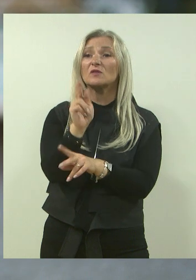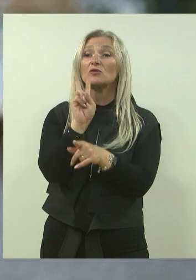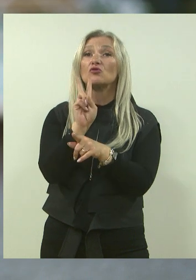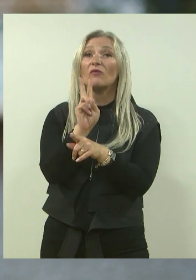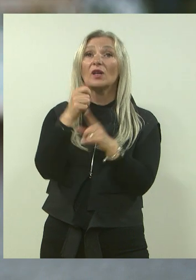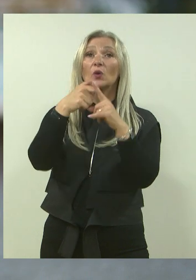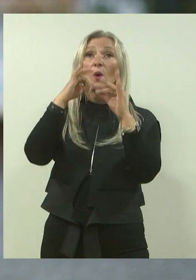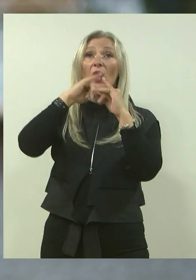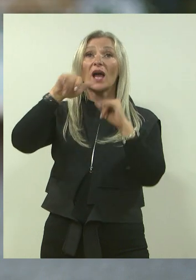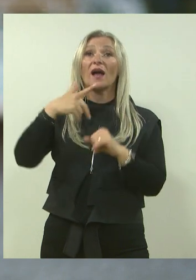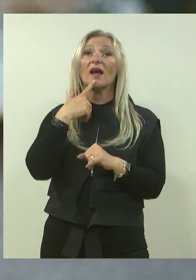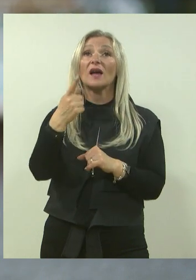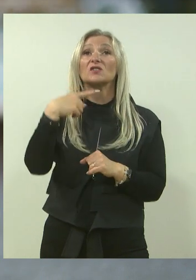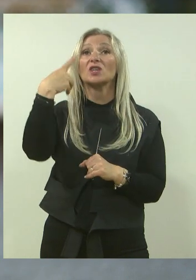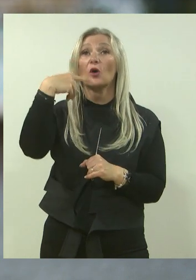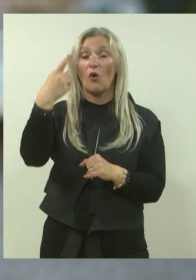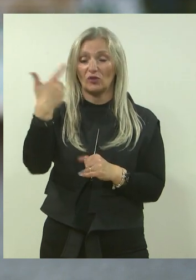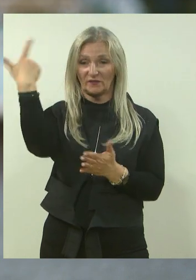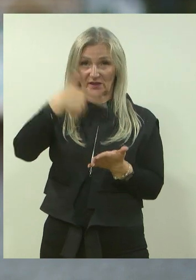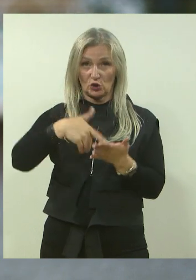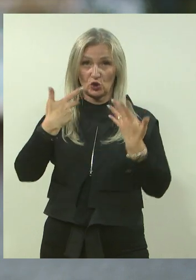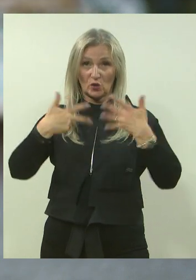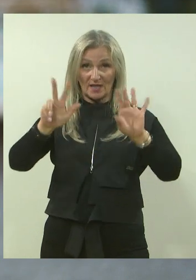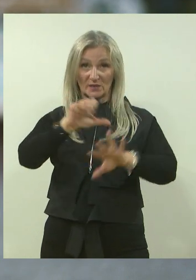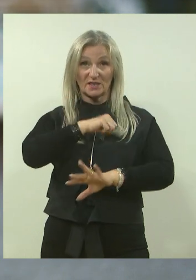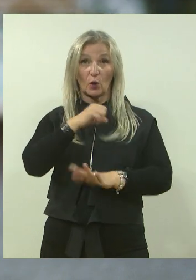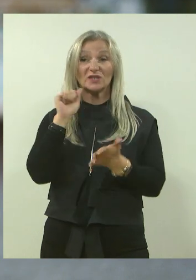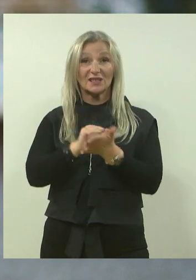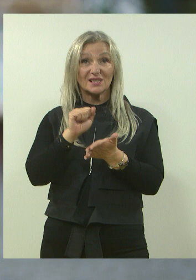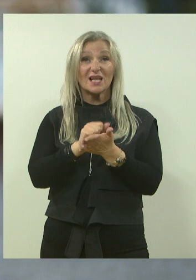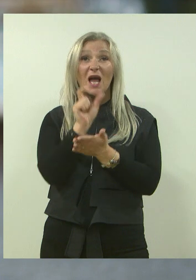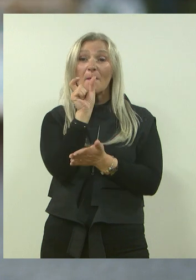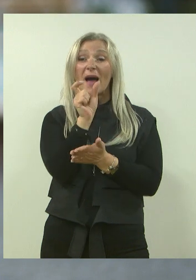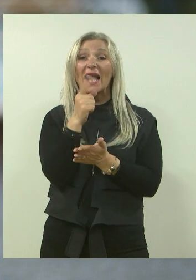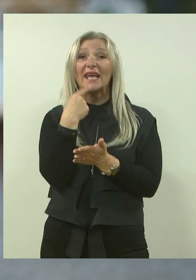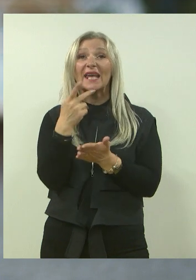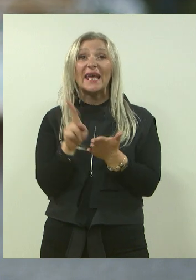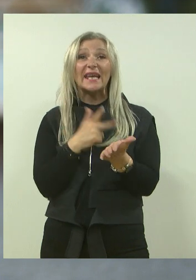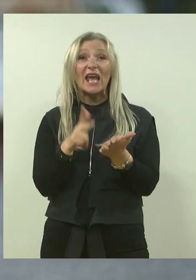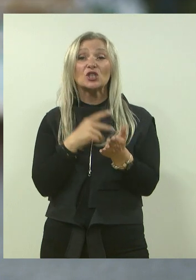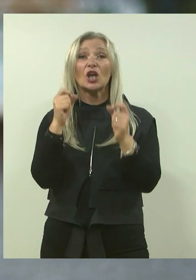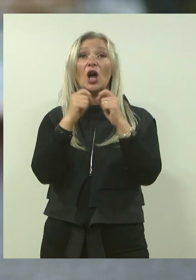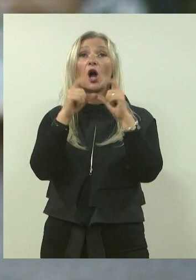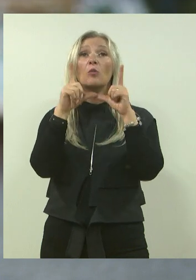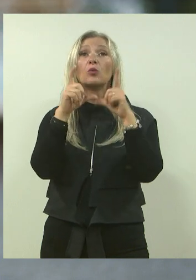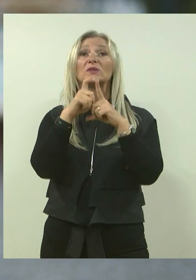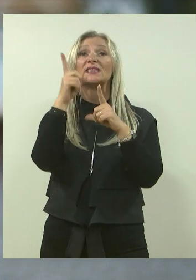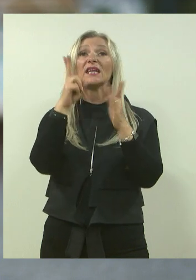očuvanju kajkavskog govora. 2018. godine tiskala je mali riječni govora budinšćine, nakon